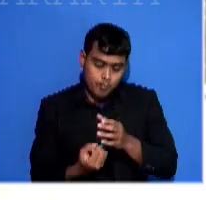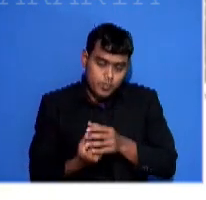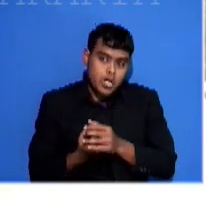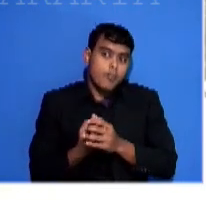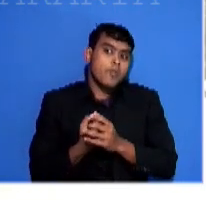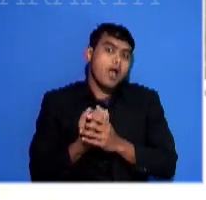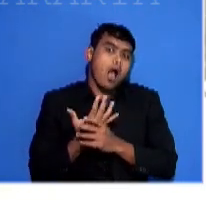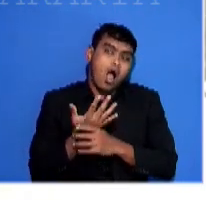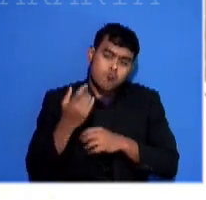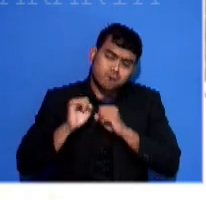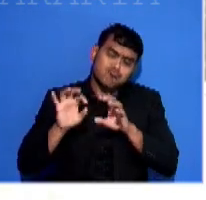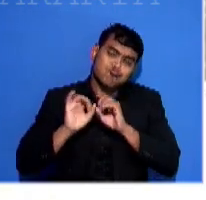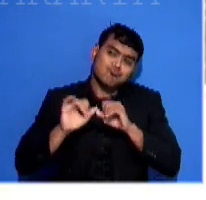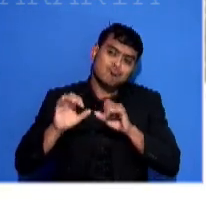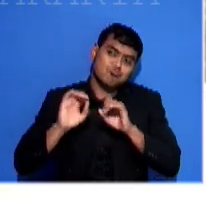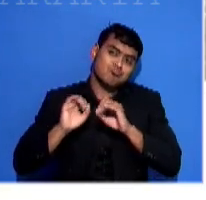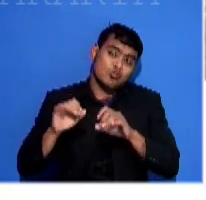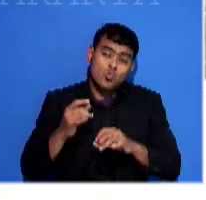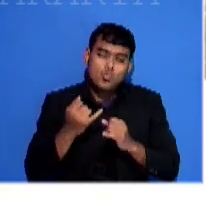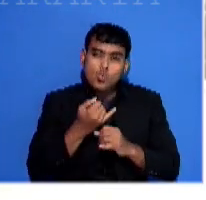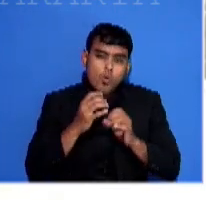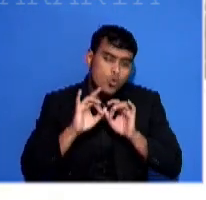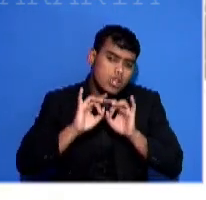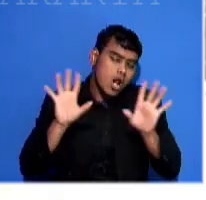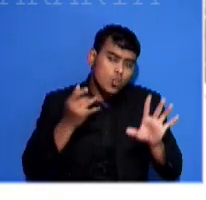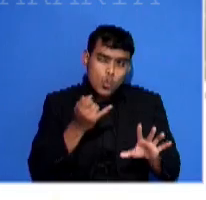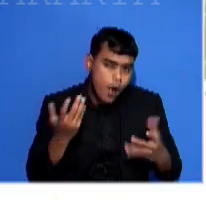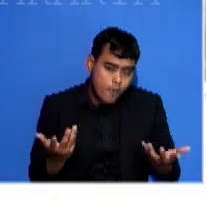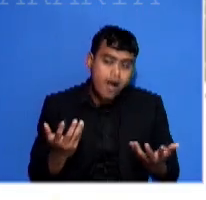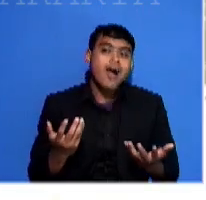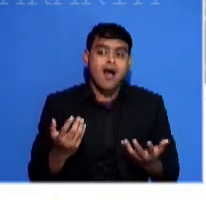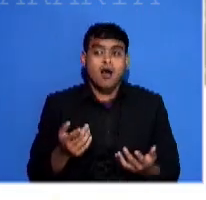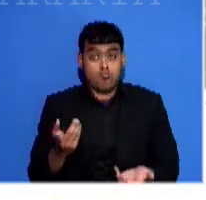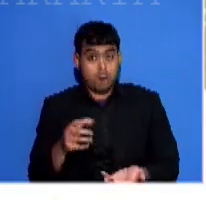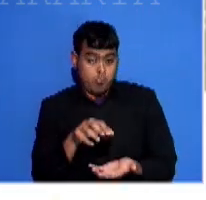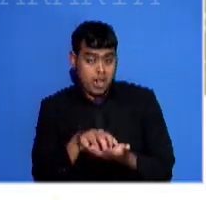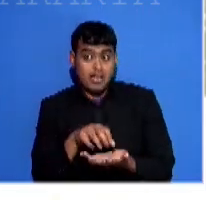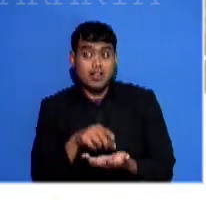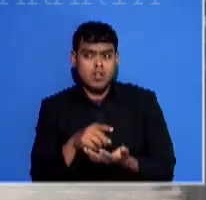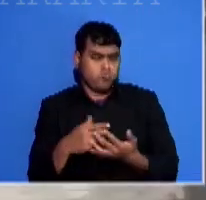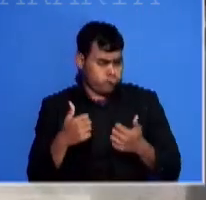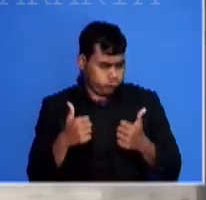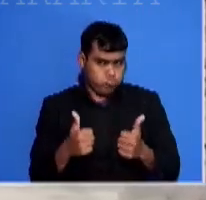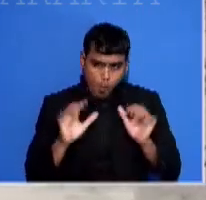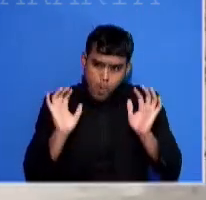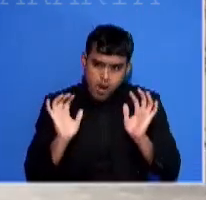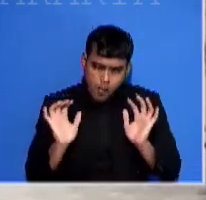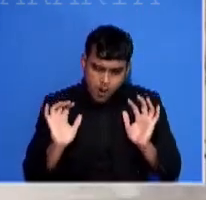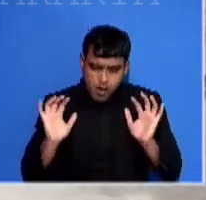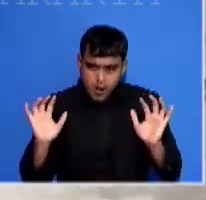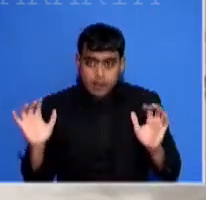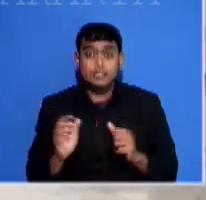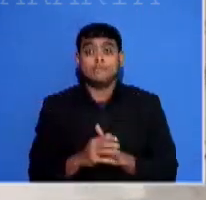terekspos. Nah, salah satu di antara sekian banyak pariwisata di sisi barat ini